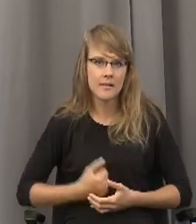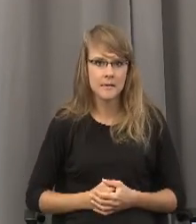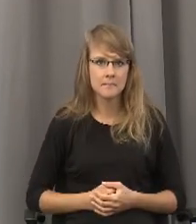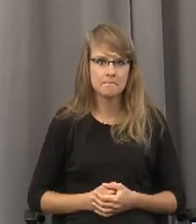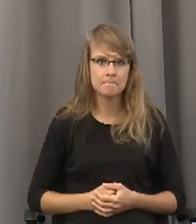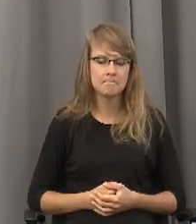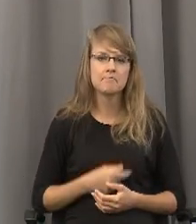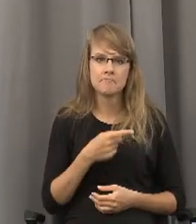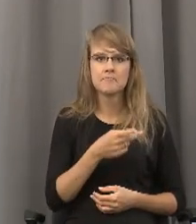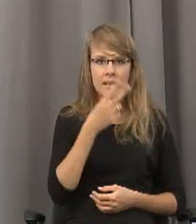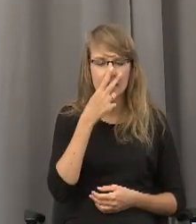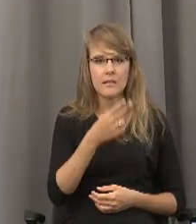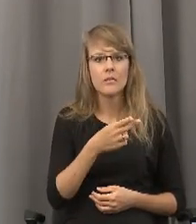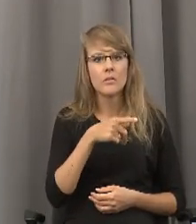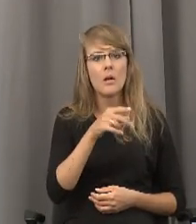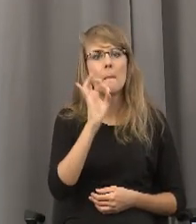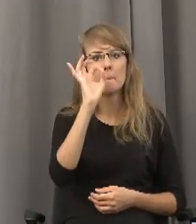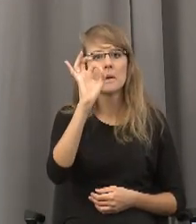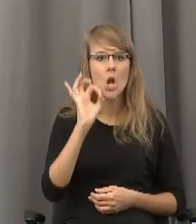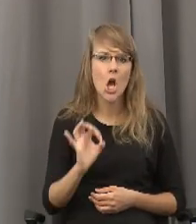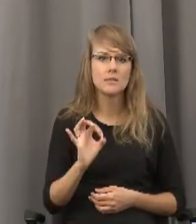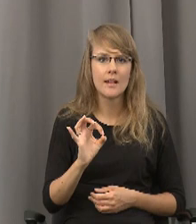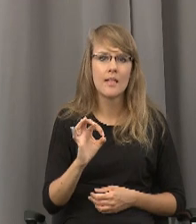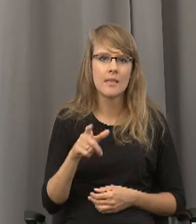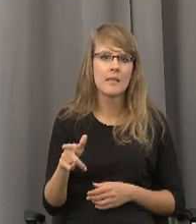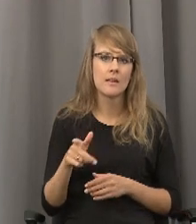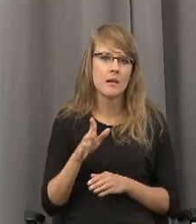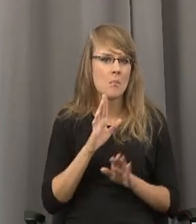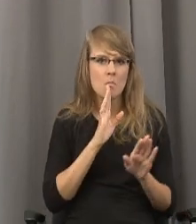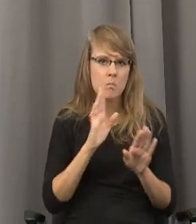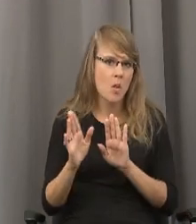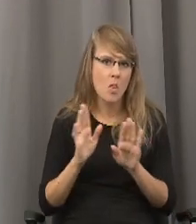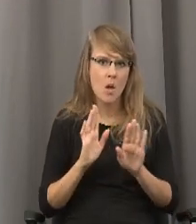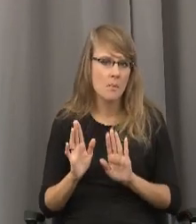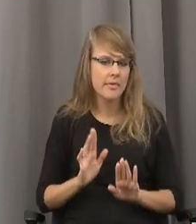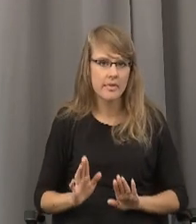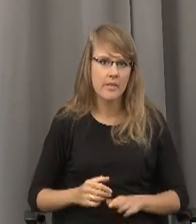Również procentowo, procentowo mniej więcej podobna wartość.